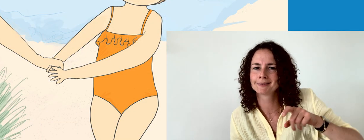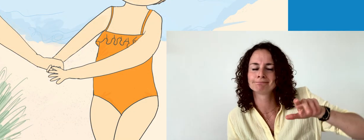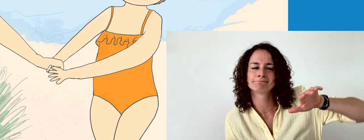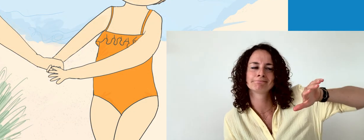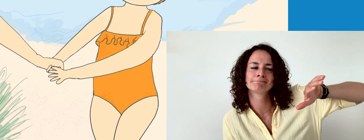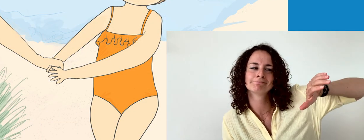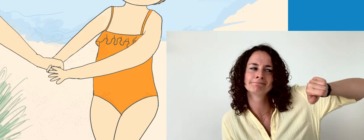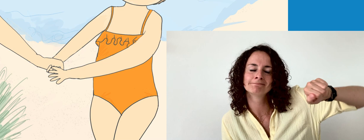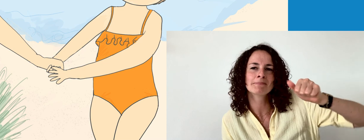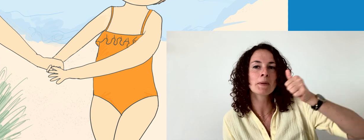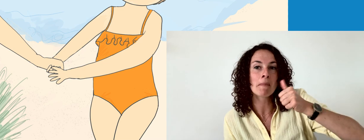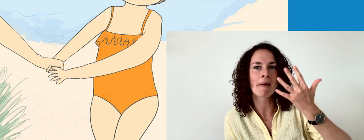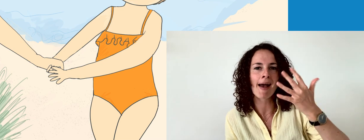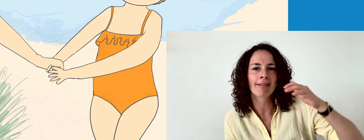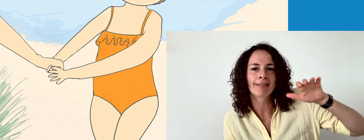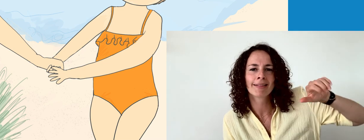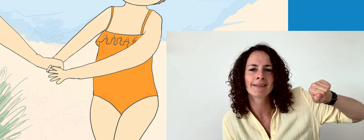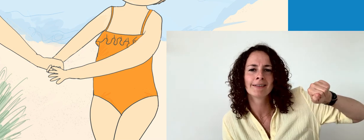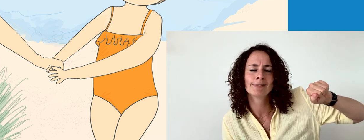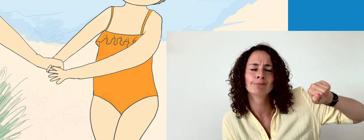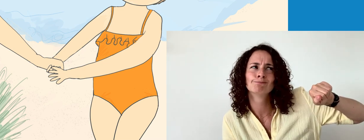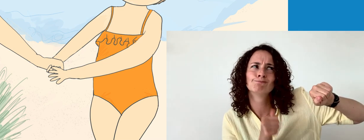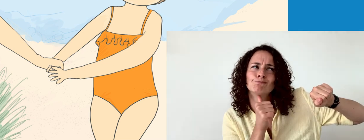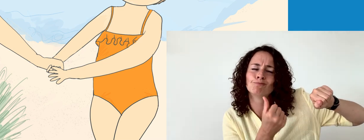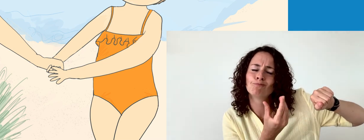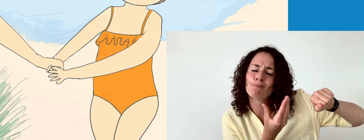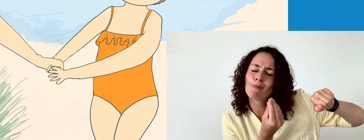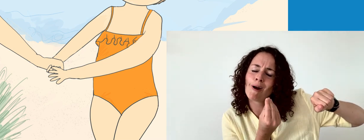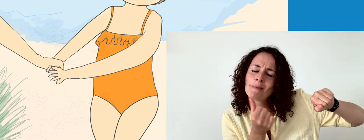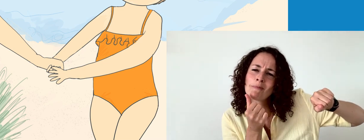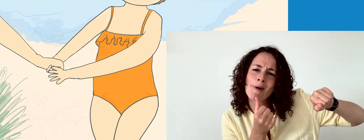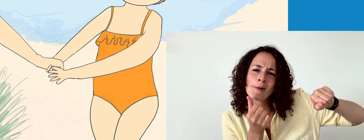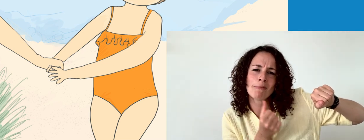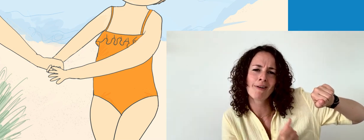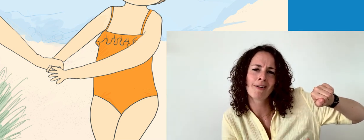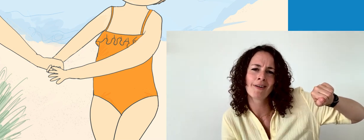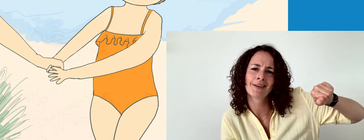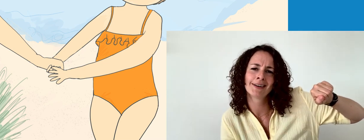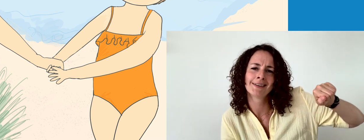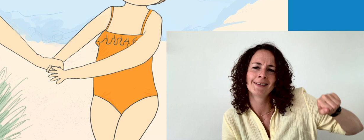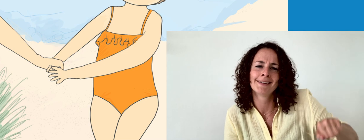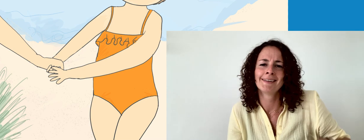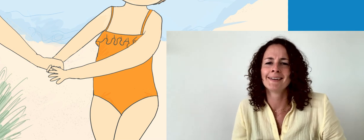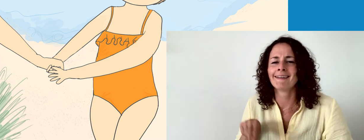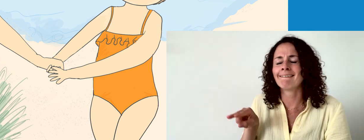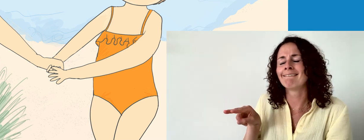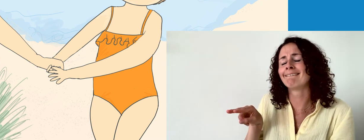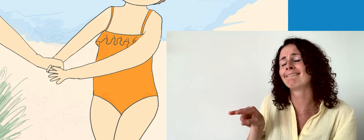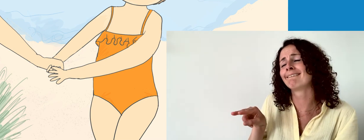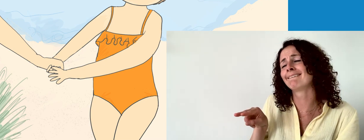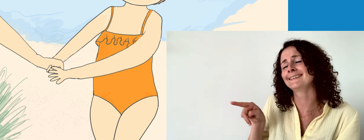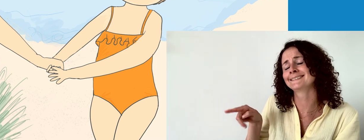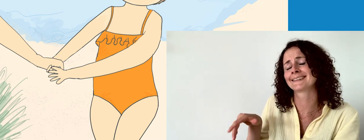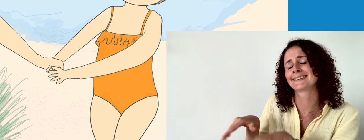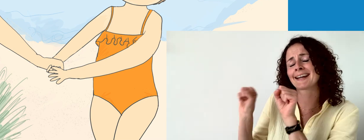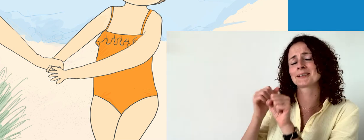Mare neemt mama's hand Niet bang zijn mama Jij bent mijn reddende krabbenengel